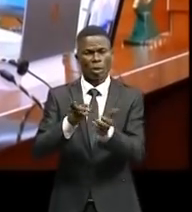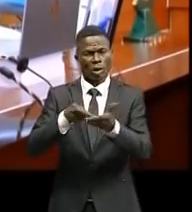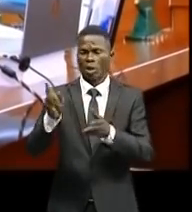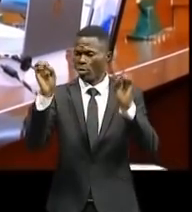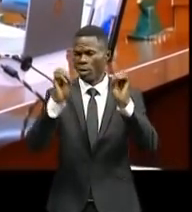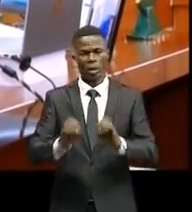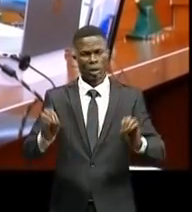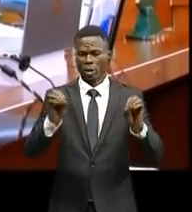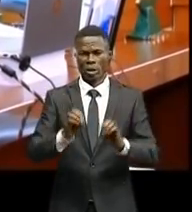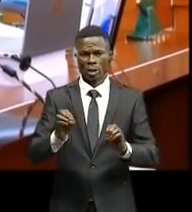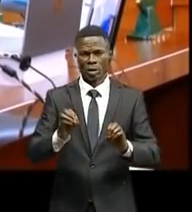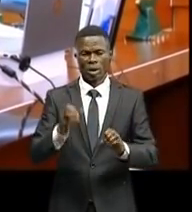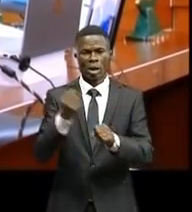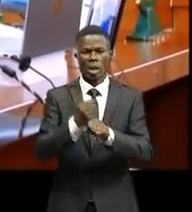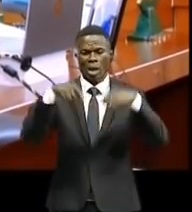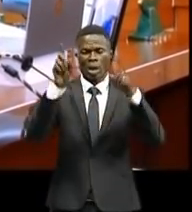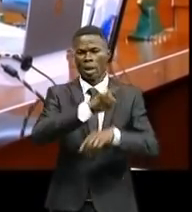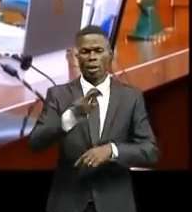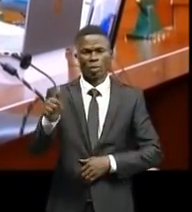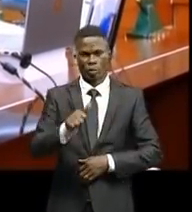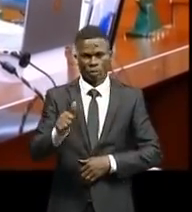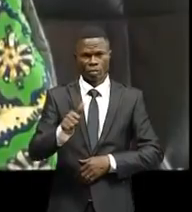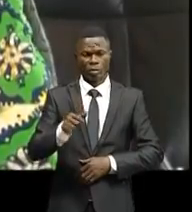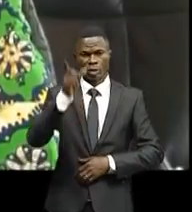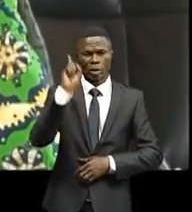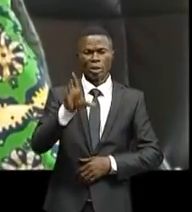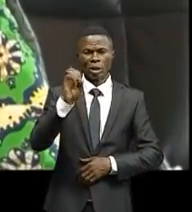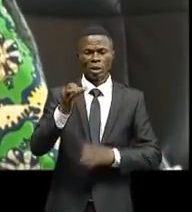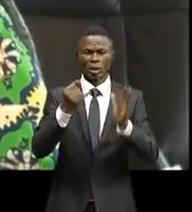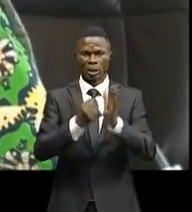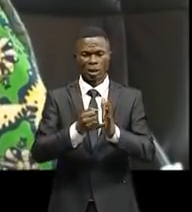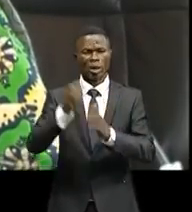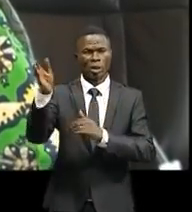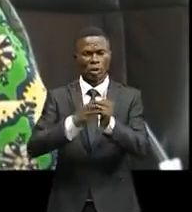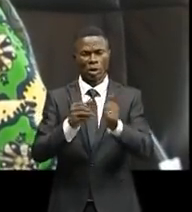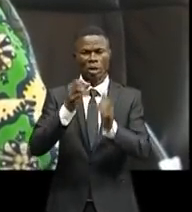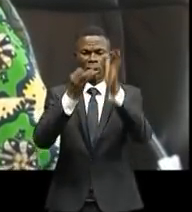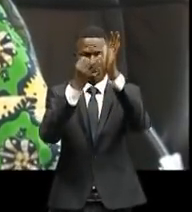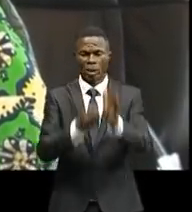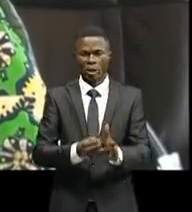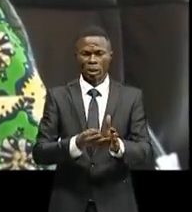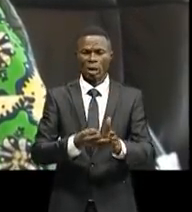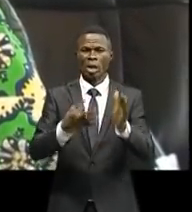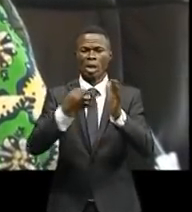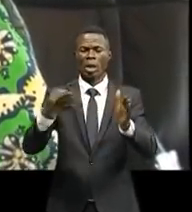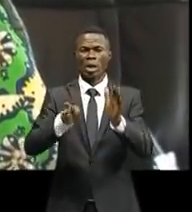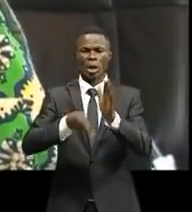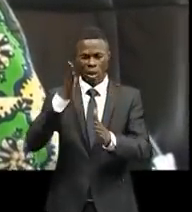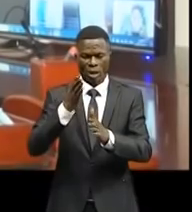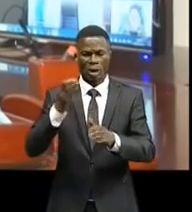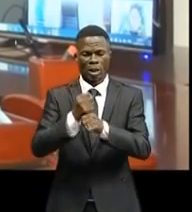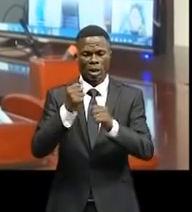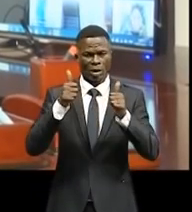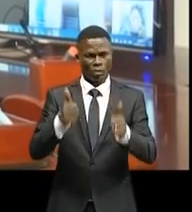droits superficiels exercice 2021, 156 déchus et 774 permis de recherche